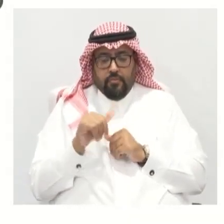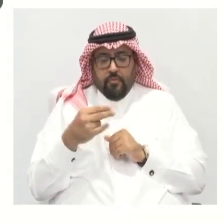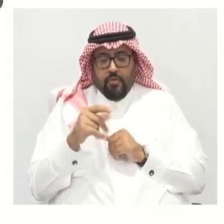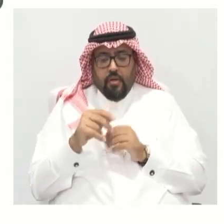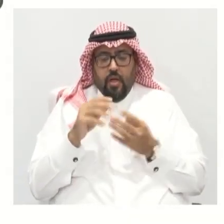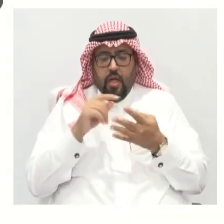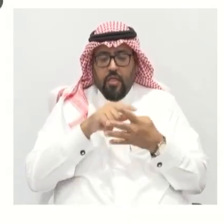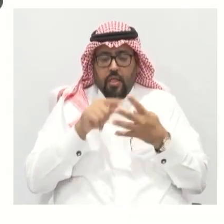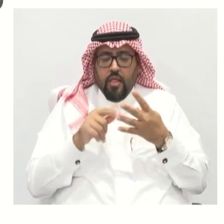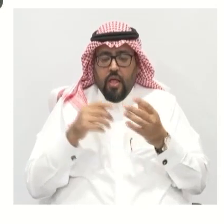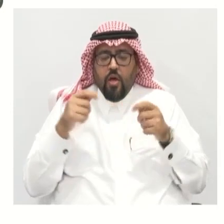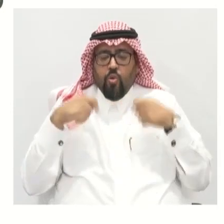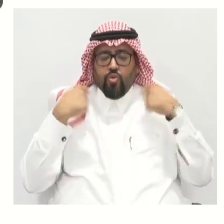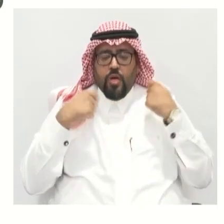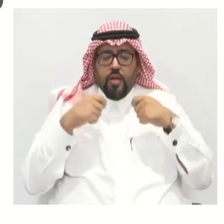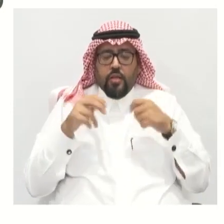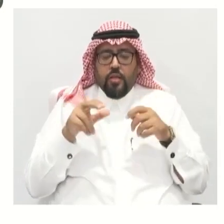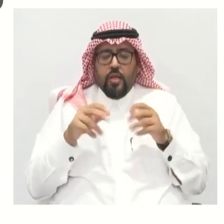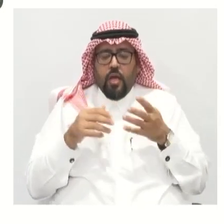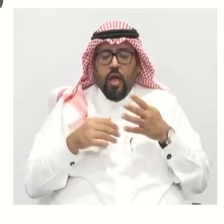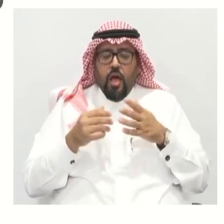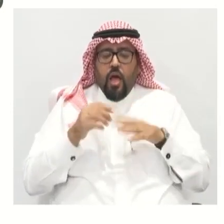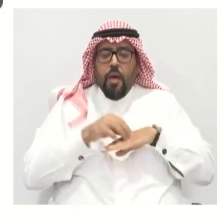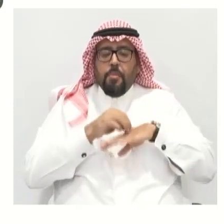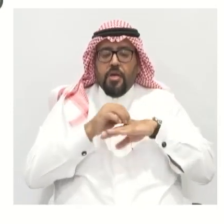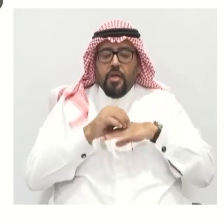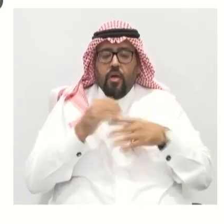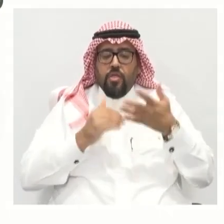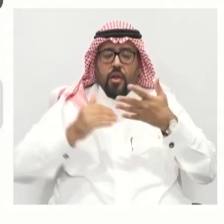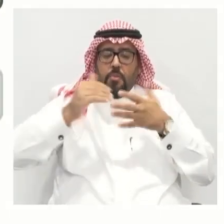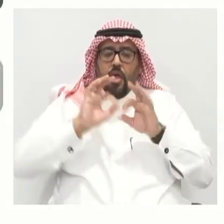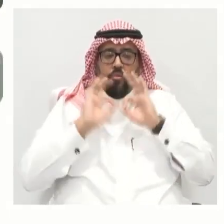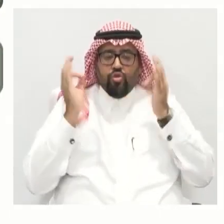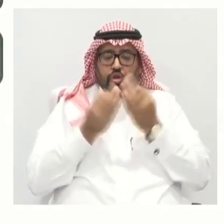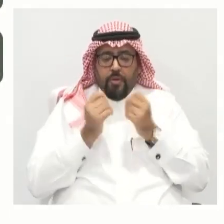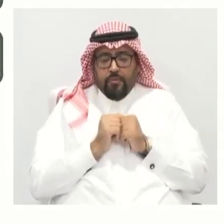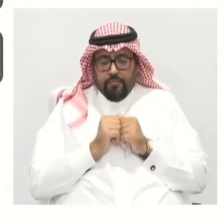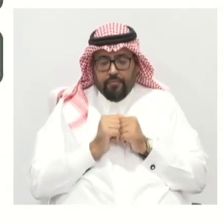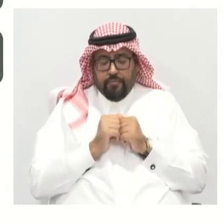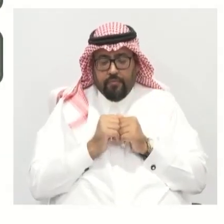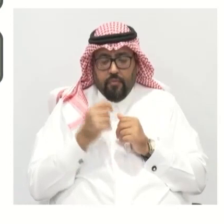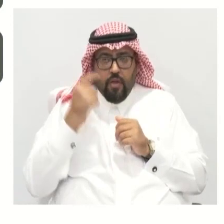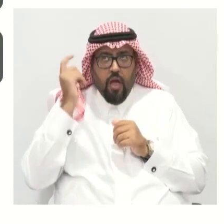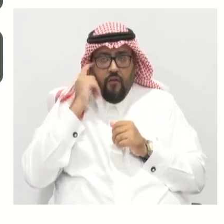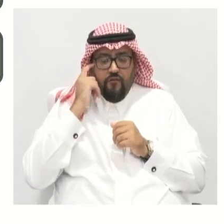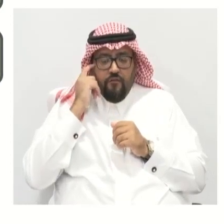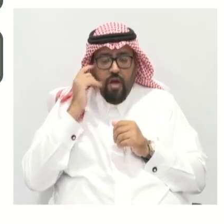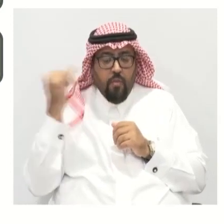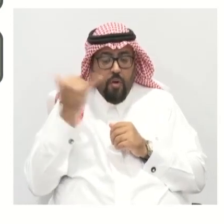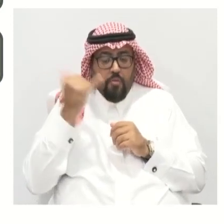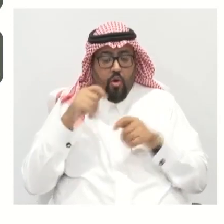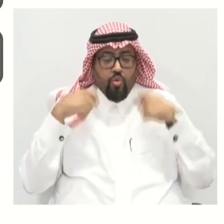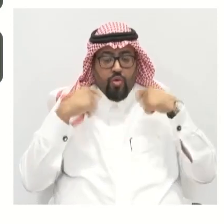يعدد اعمال وزاره الموارد البشريه والتنميه الاجتماعيه يدرك اهميه